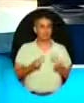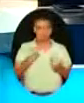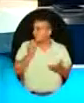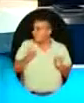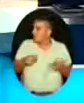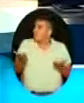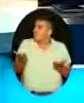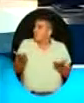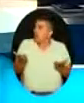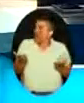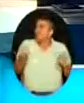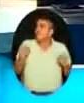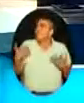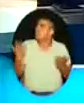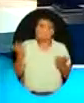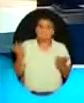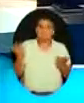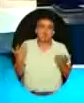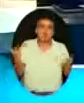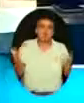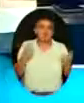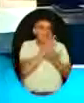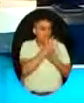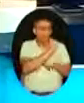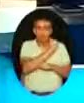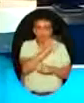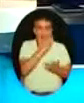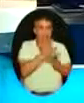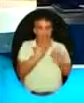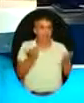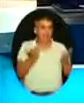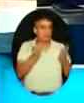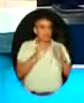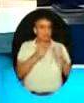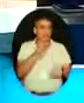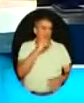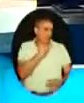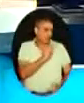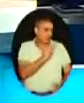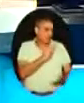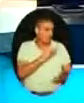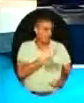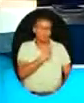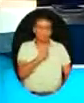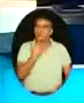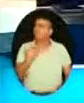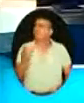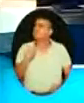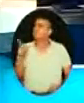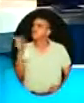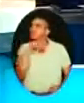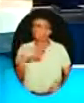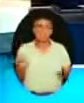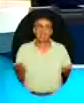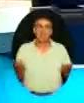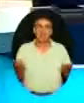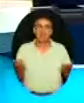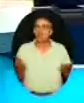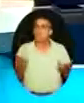תשמר גם אם מדובר... איפה בעלים? אין בעלים! אין בעלים בנתיב האבות! אתה יכול לצעוק את זה כמה שאתה רוצה? לא, אז תענה, איפה בעלים? איפה